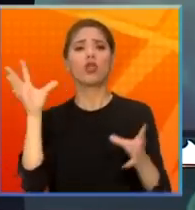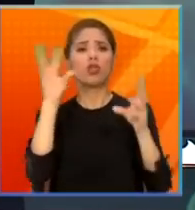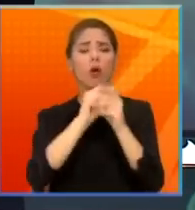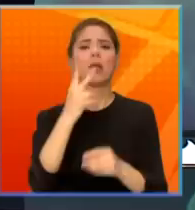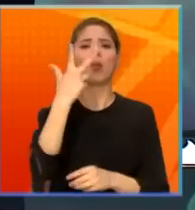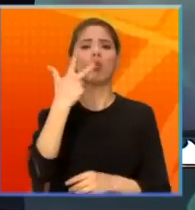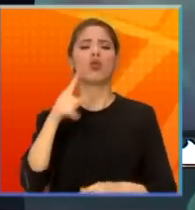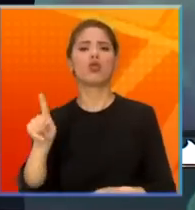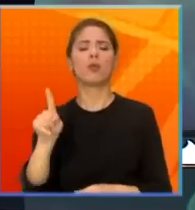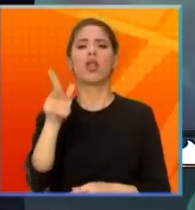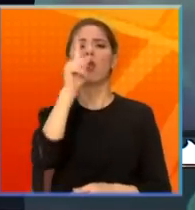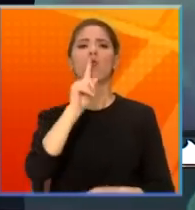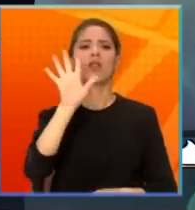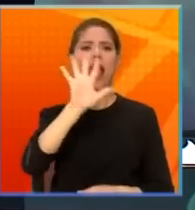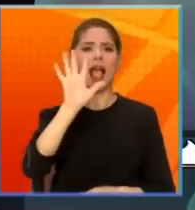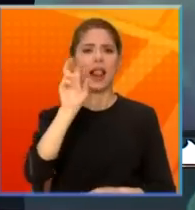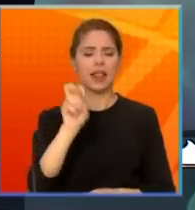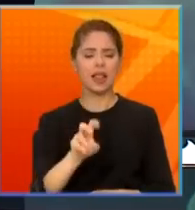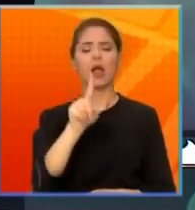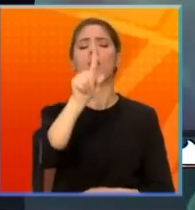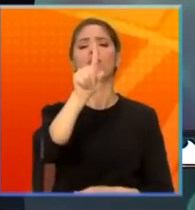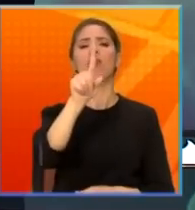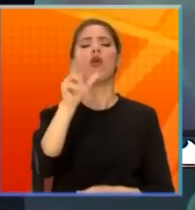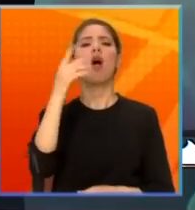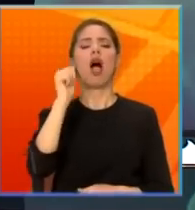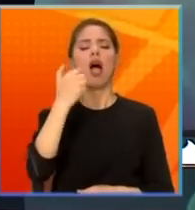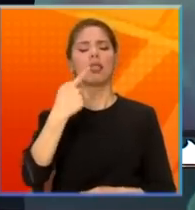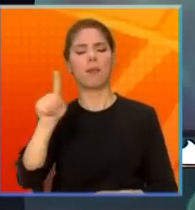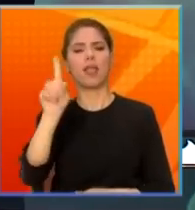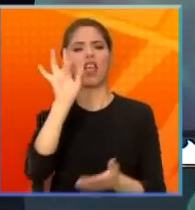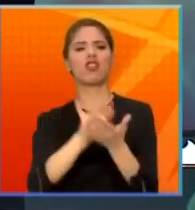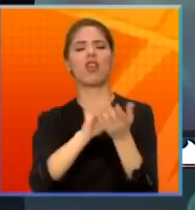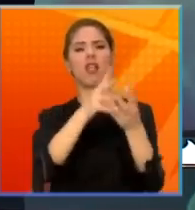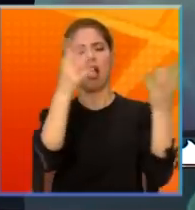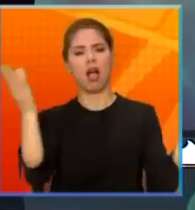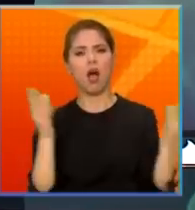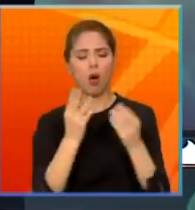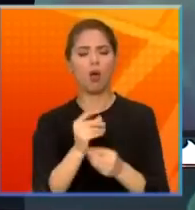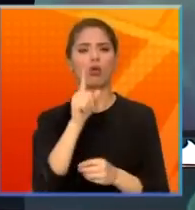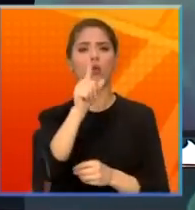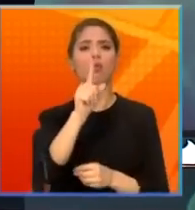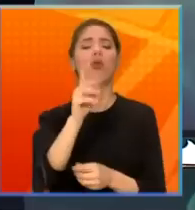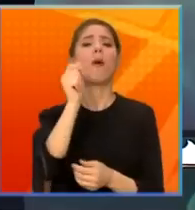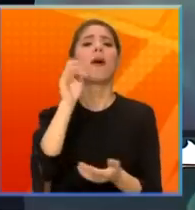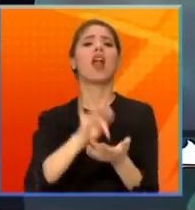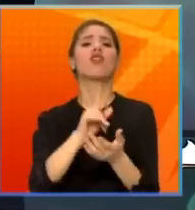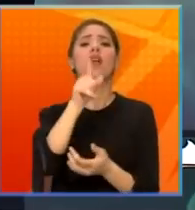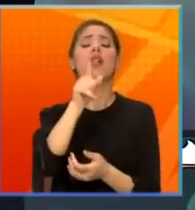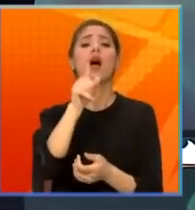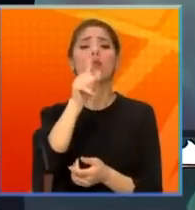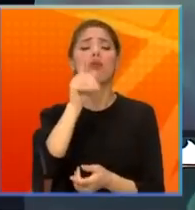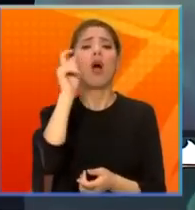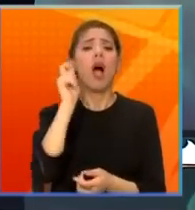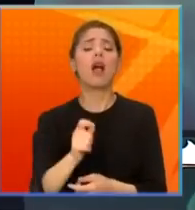toplamda 6.300 lira ceza kesildi. Bu örneklerden biri. Tabii para cezası değil asıl mesele.